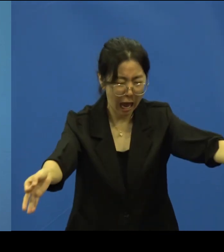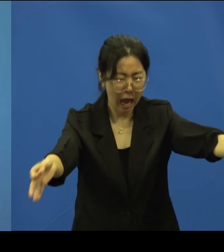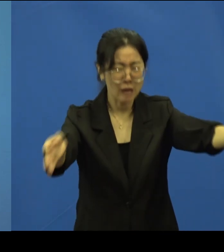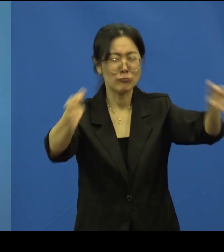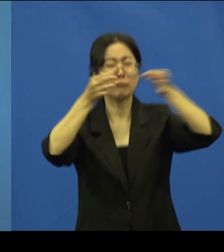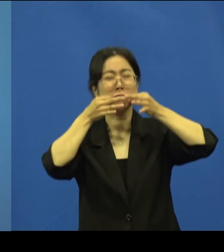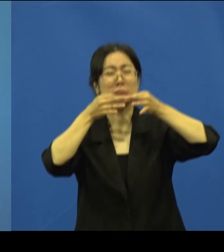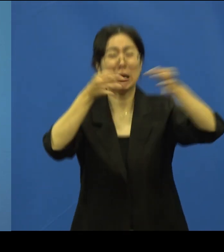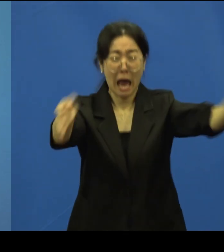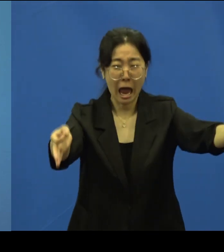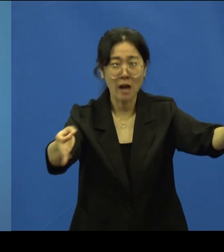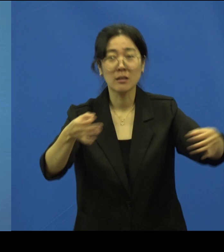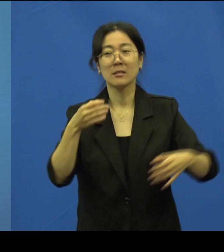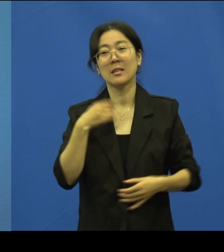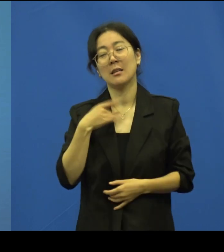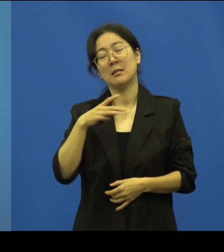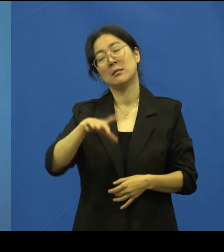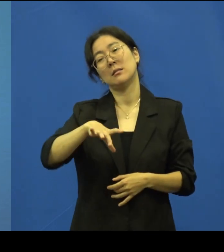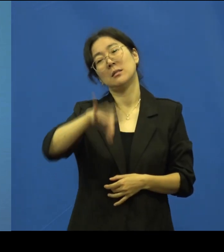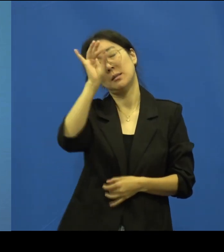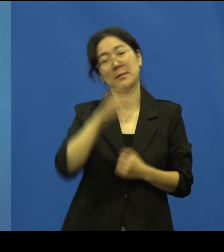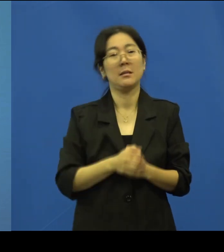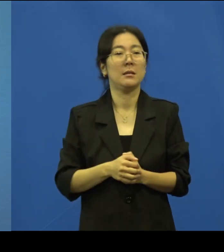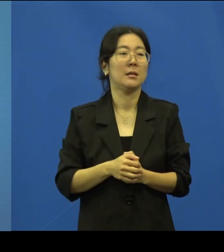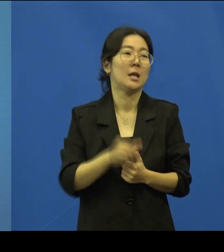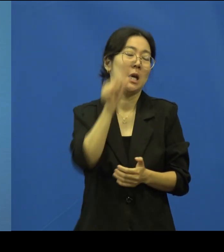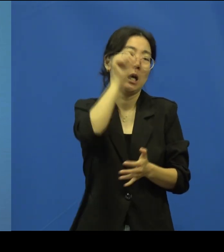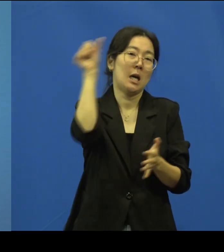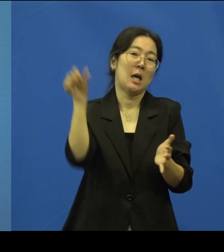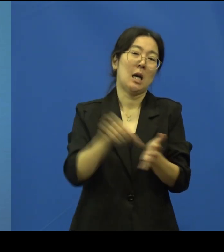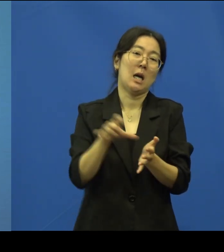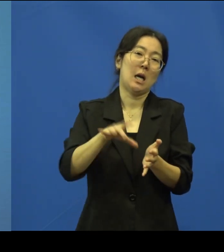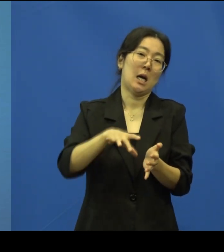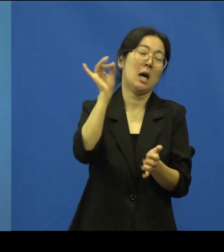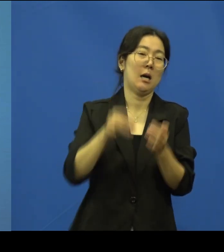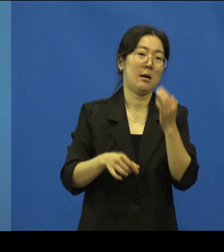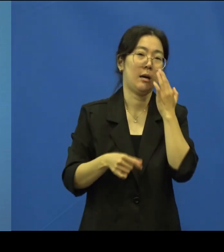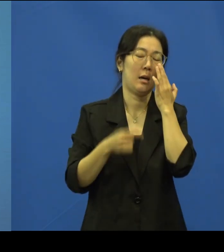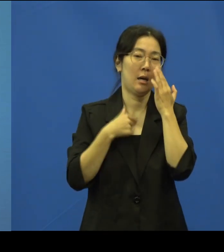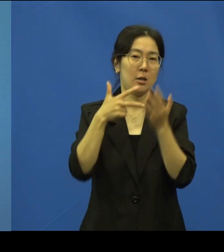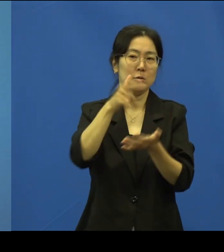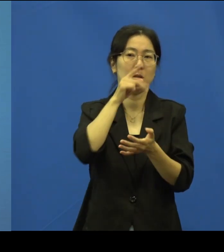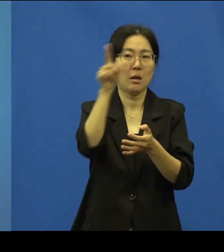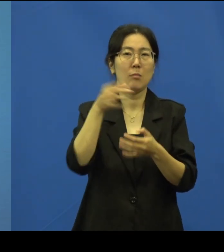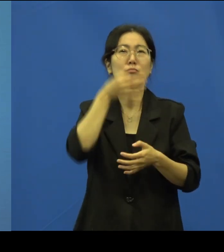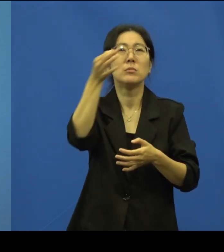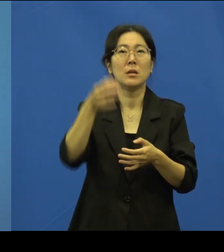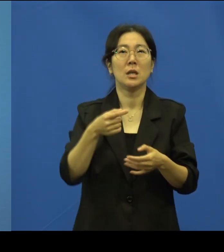하고 제 인생 처음으로 진짜 목소리를 처음 내서 주여